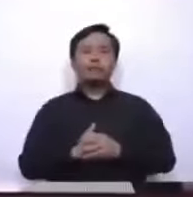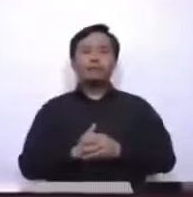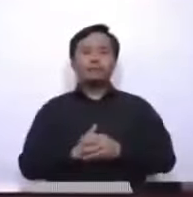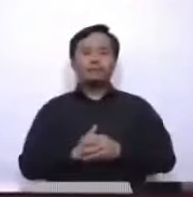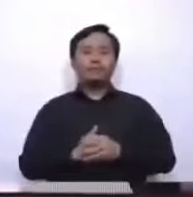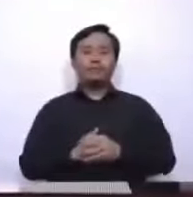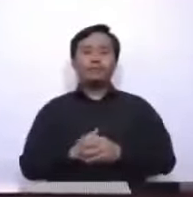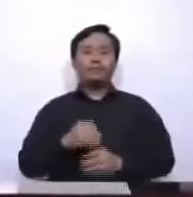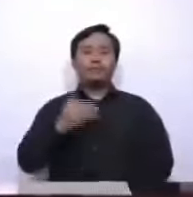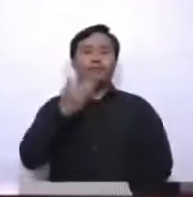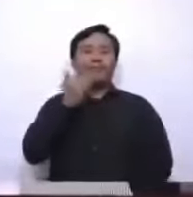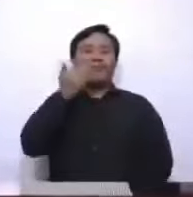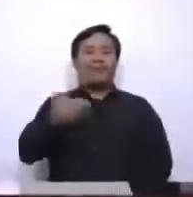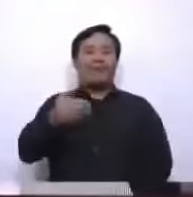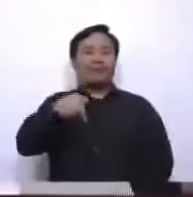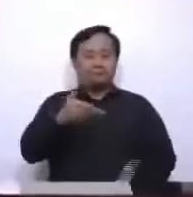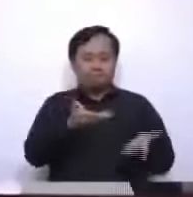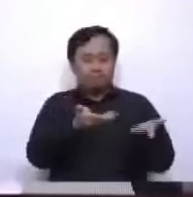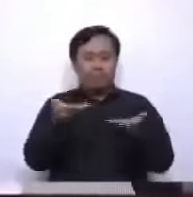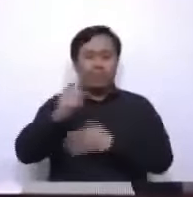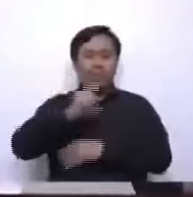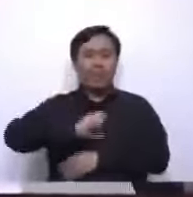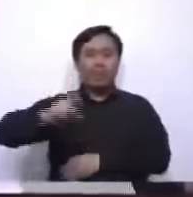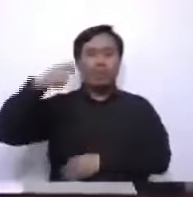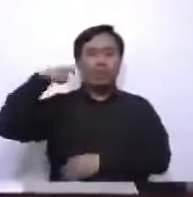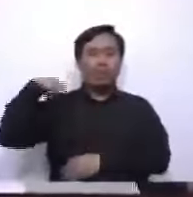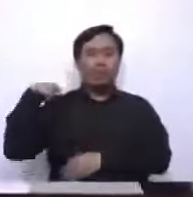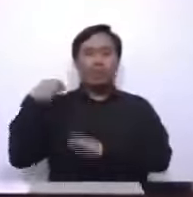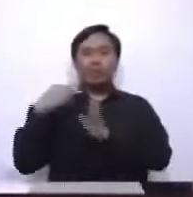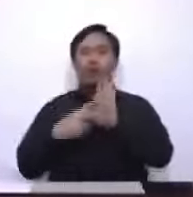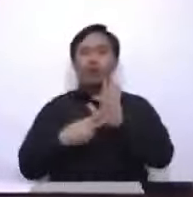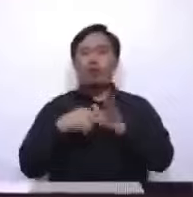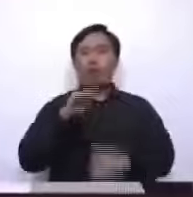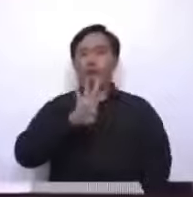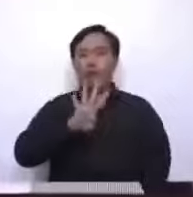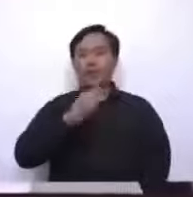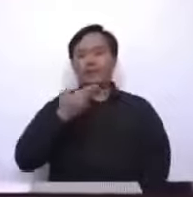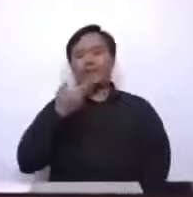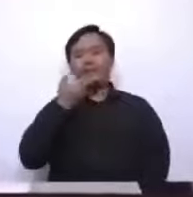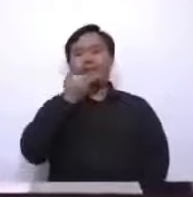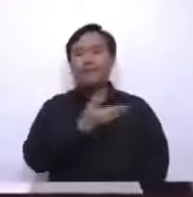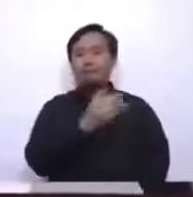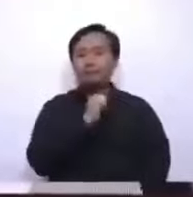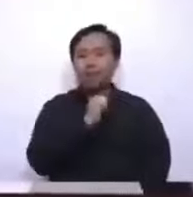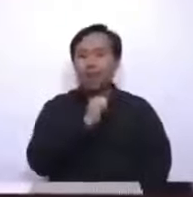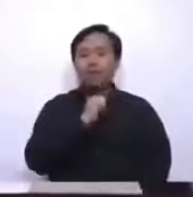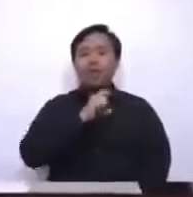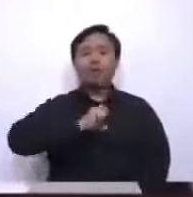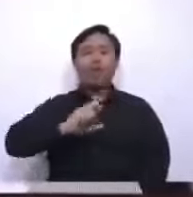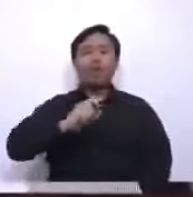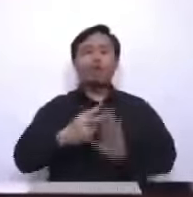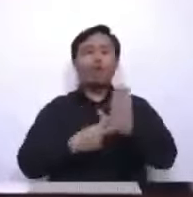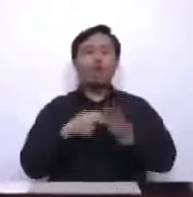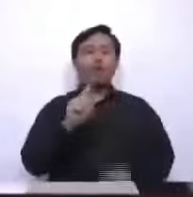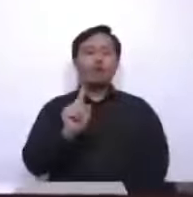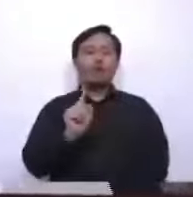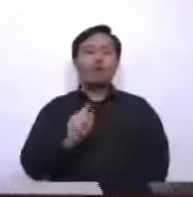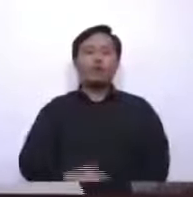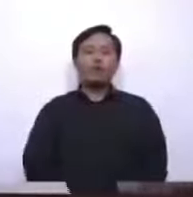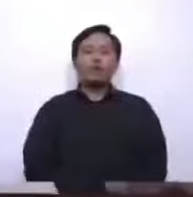ini, kami persilakan calon gubernur nomor urut 4 untuk bertanya kepada calon gubernur nomor urut